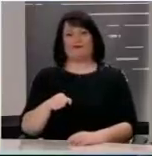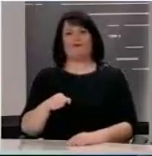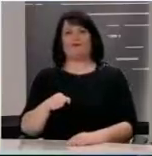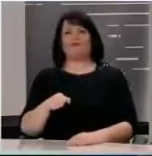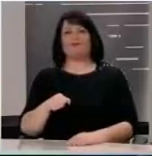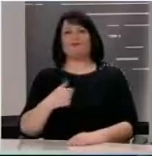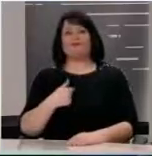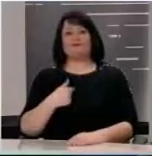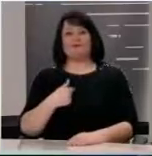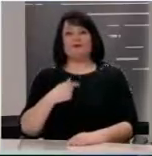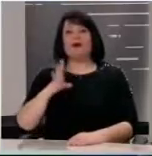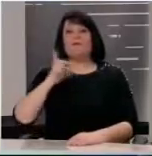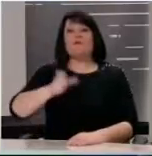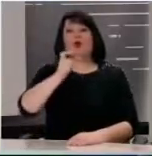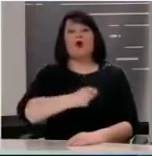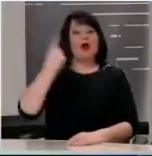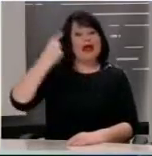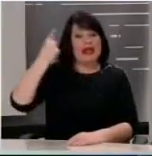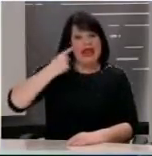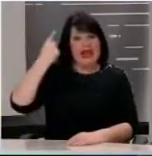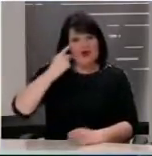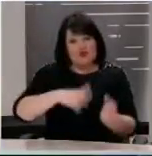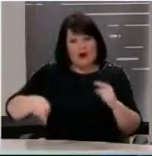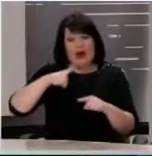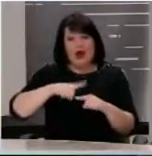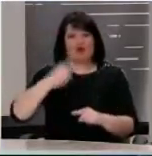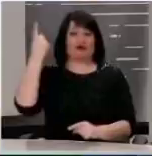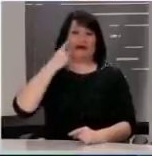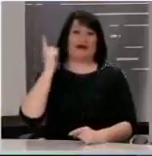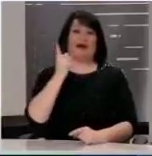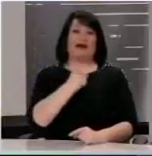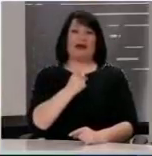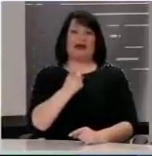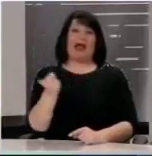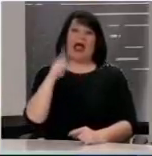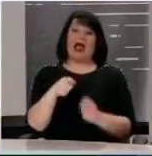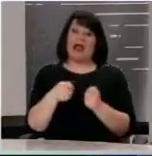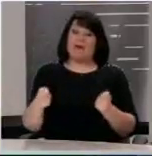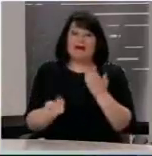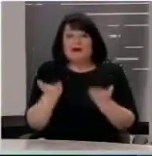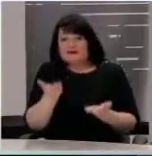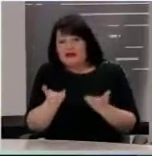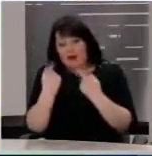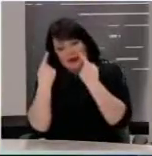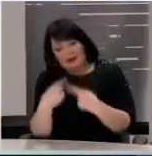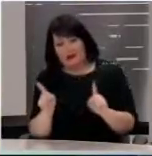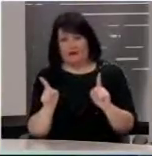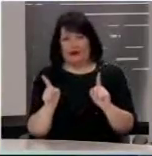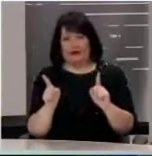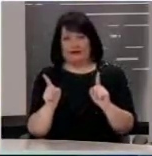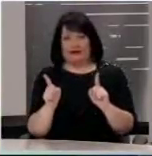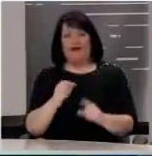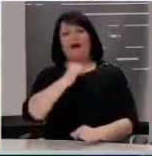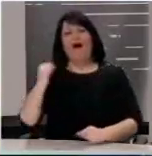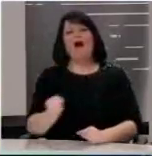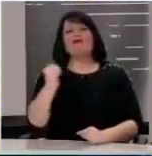Μας κρίνουν οι πολίτες, μας κρίνει ο ελληνικός λαός με άλλα μέτρα και άλλα σταθμά. Πολύ πιο